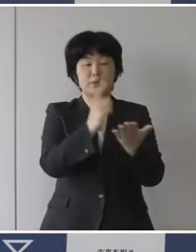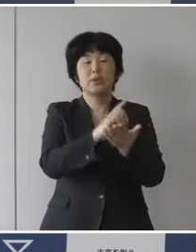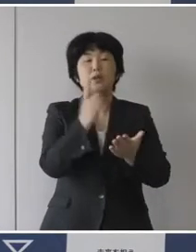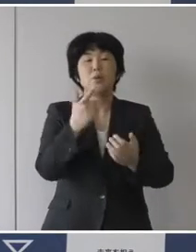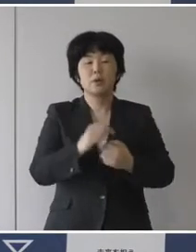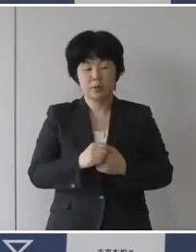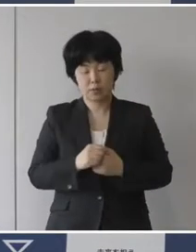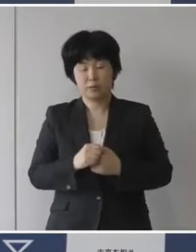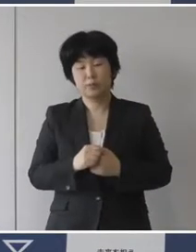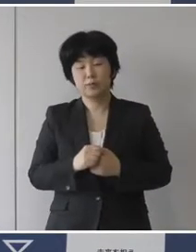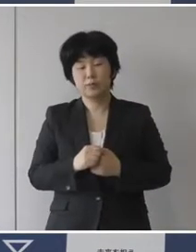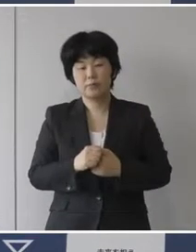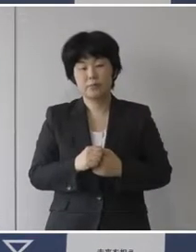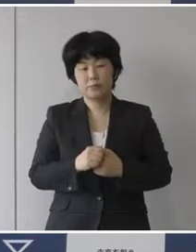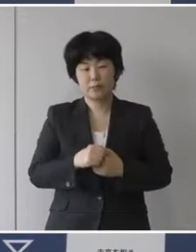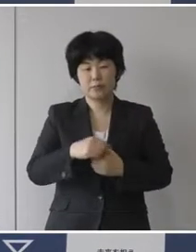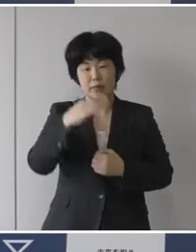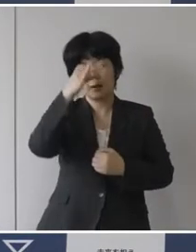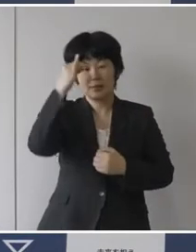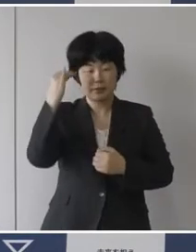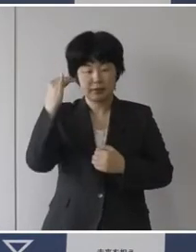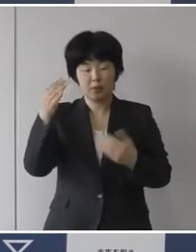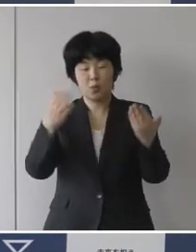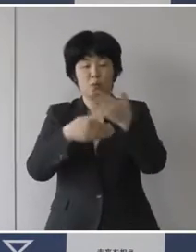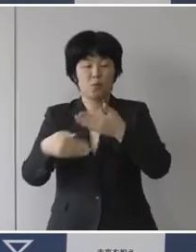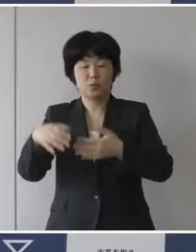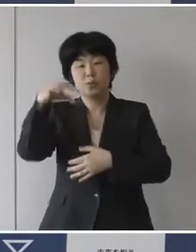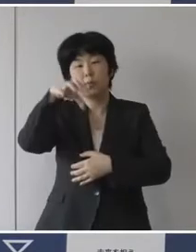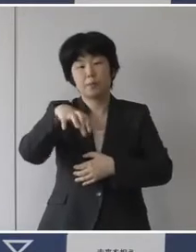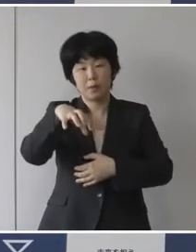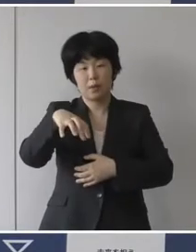実現に向けた、例えばおすすめの